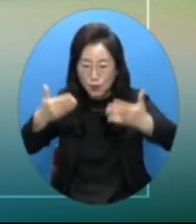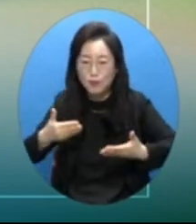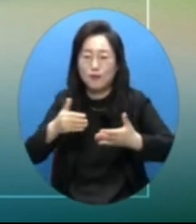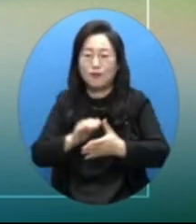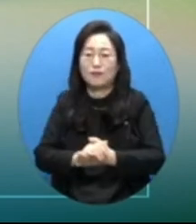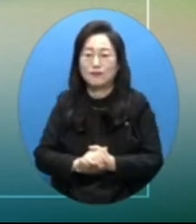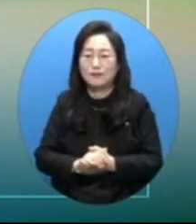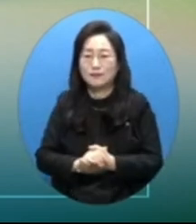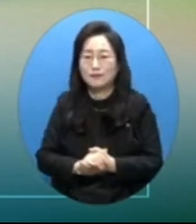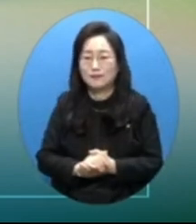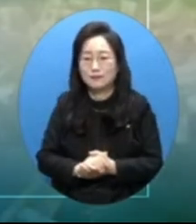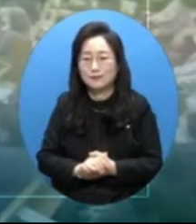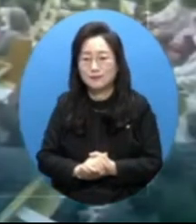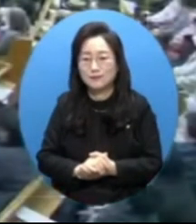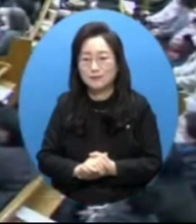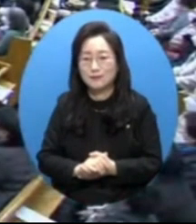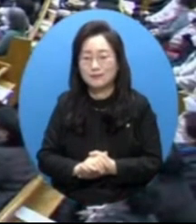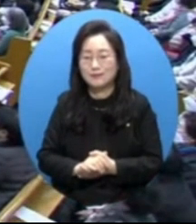것이다